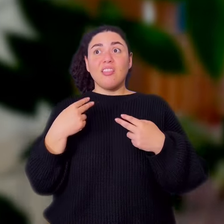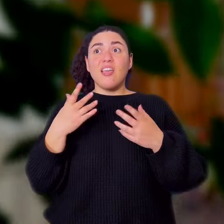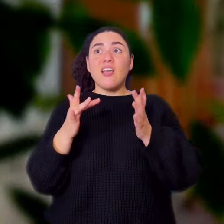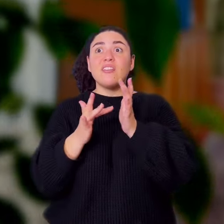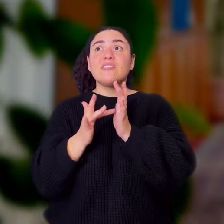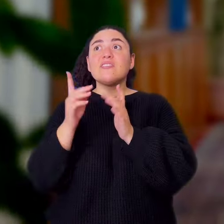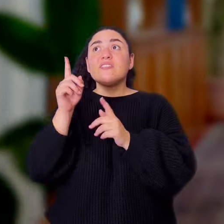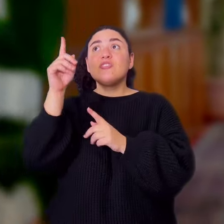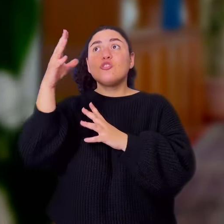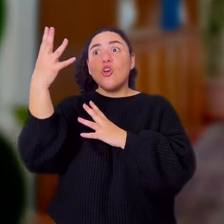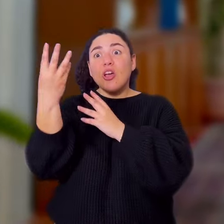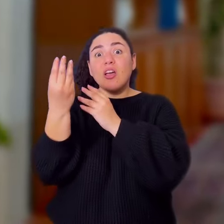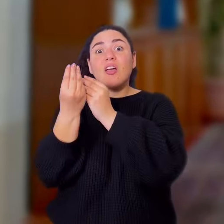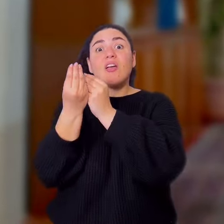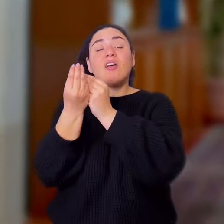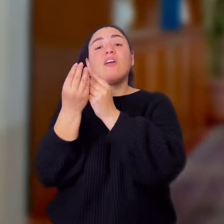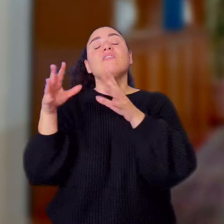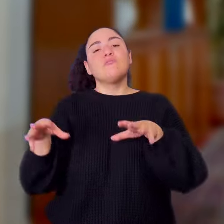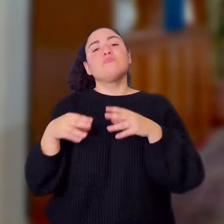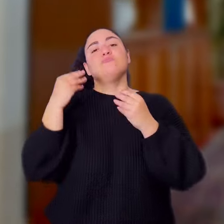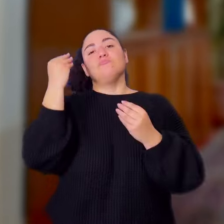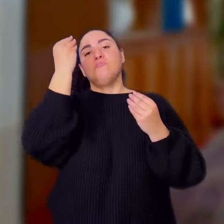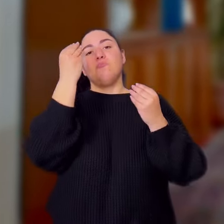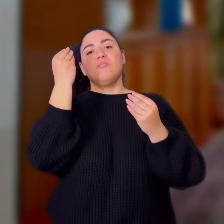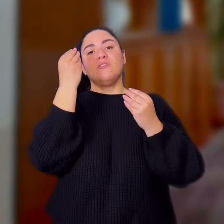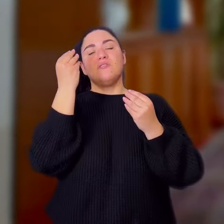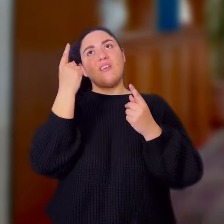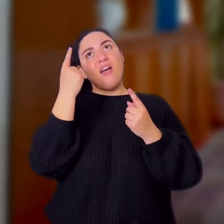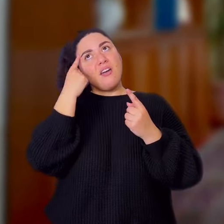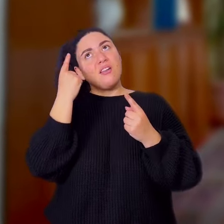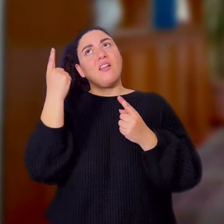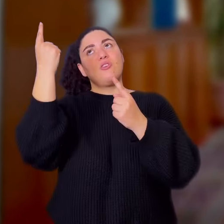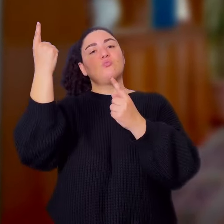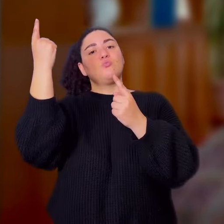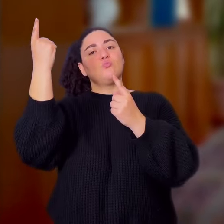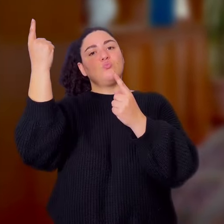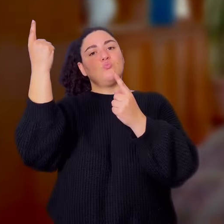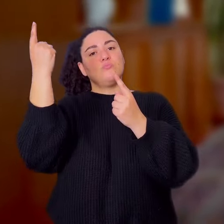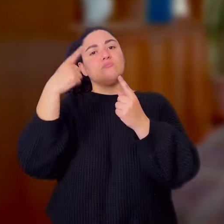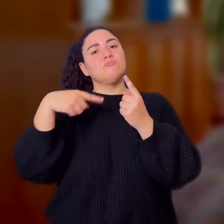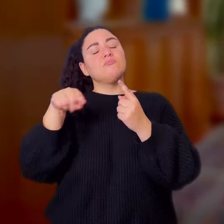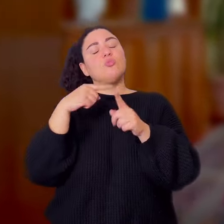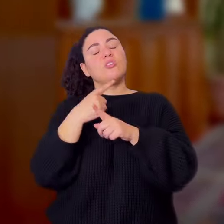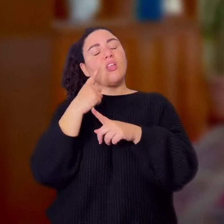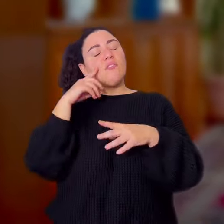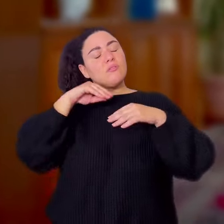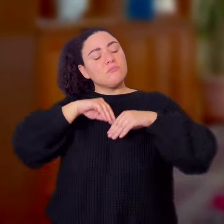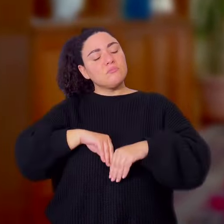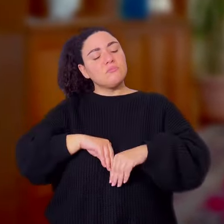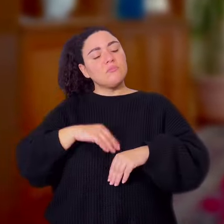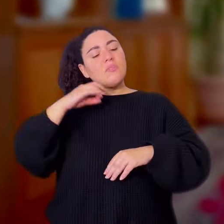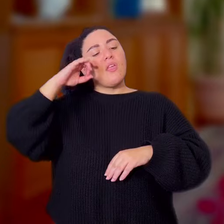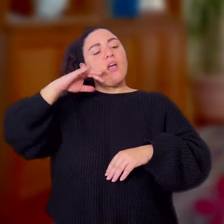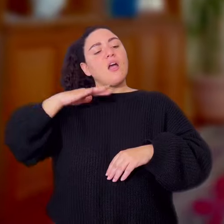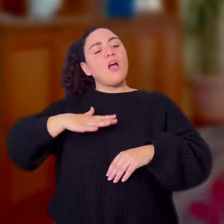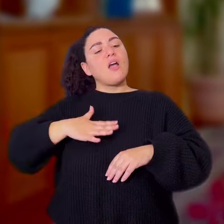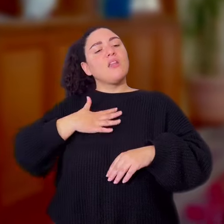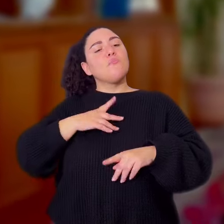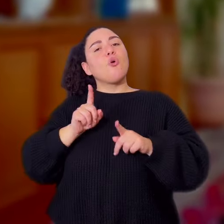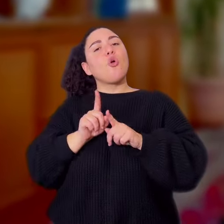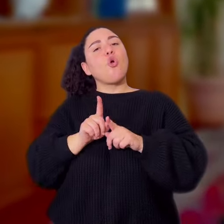Dio e in lui e incominciamo a pensare alle cose di lassù Cioè abbiamo e assumiamo